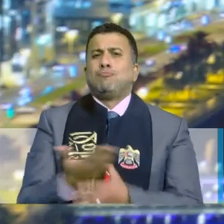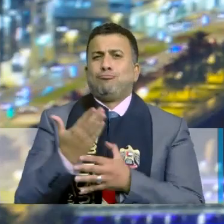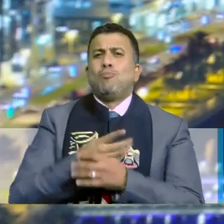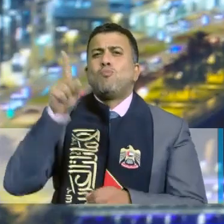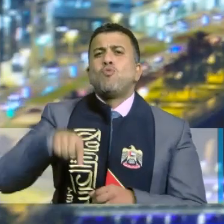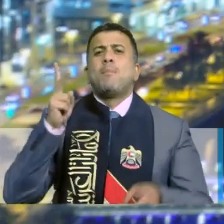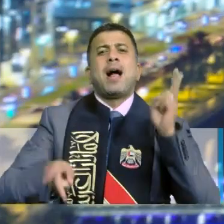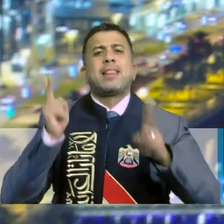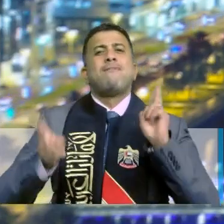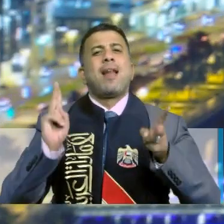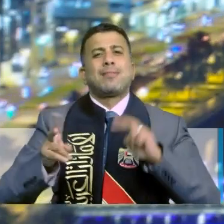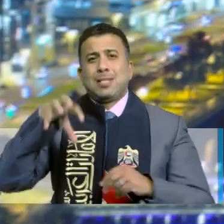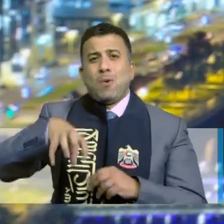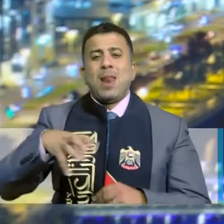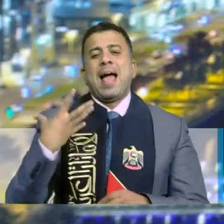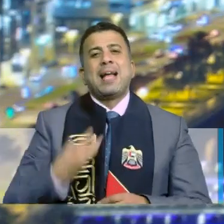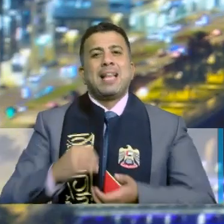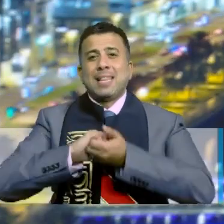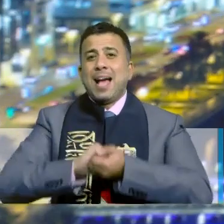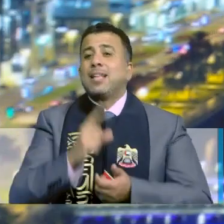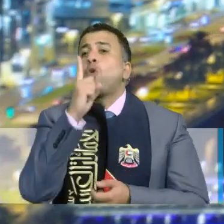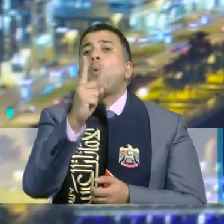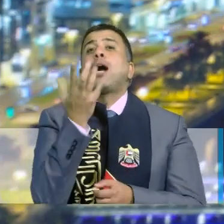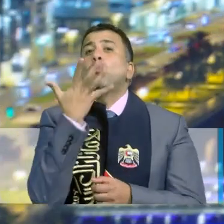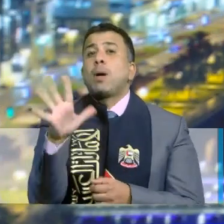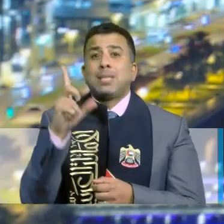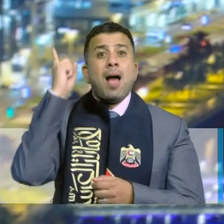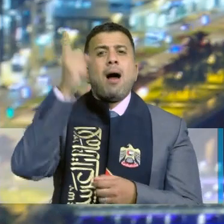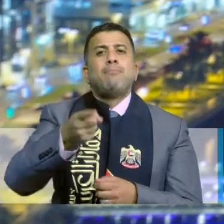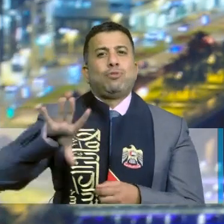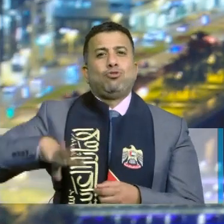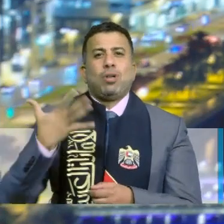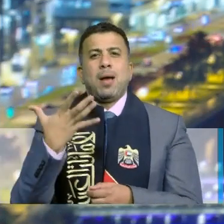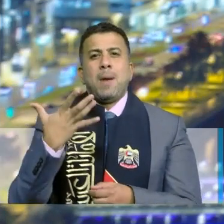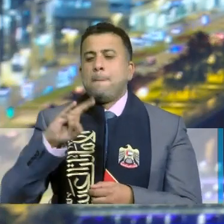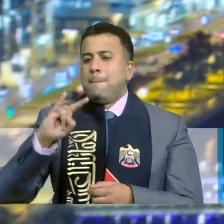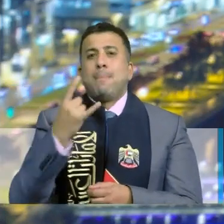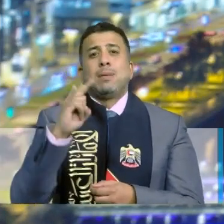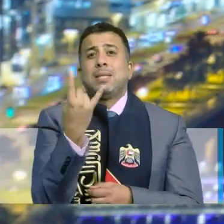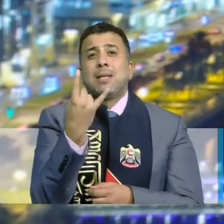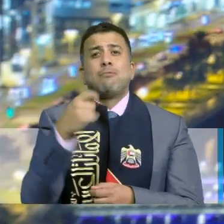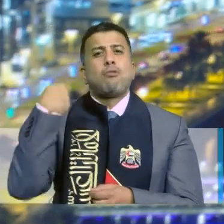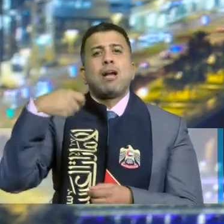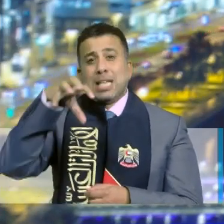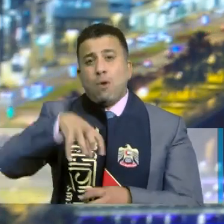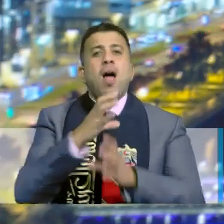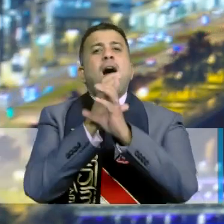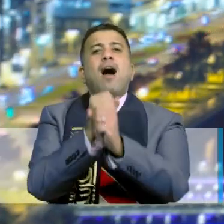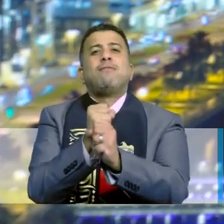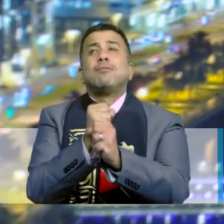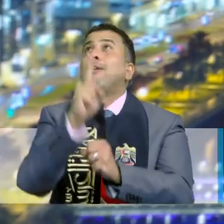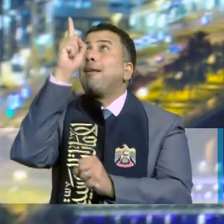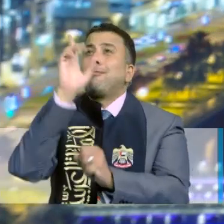بمناسبه احتفالات الدوله بعيد الاتحاد الحادي والخمسين اماره صاحب السمو الشيخ محمد بن زايد ال نهيان رئيس الدوله